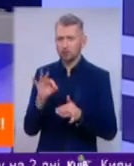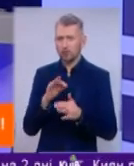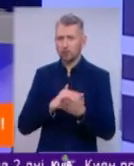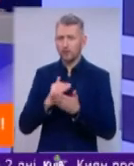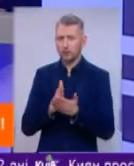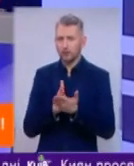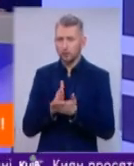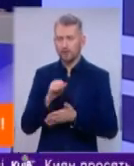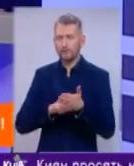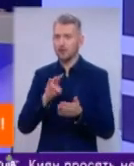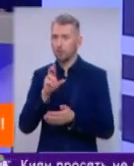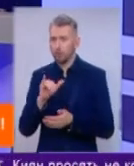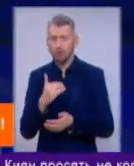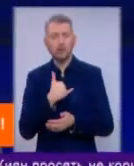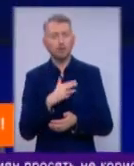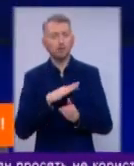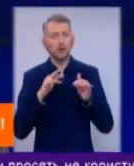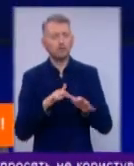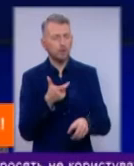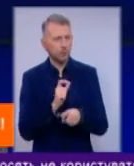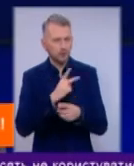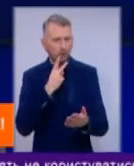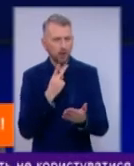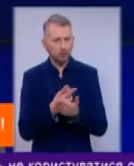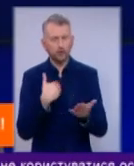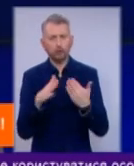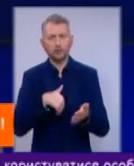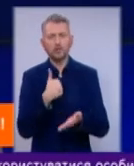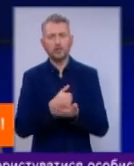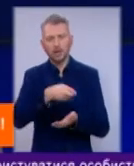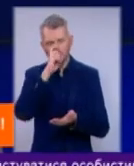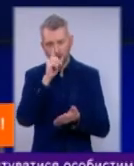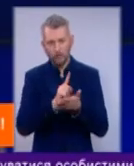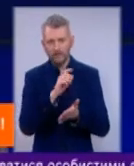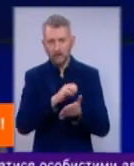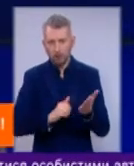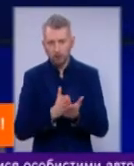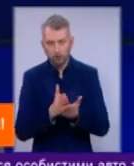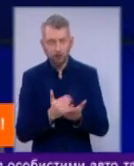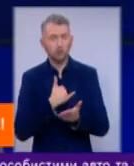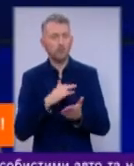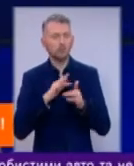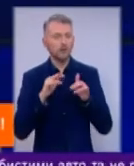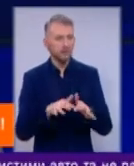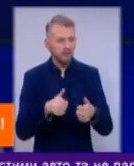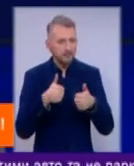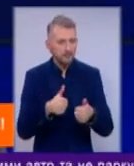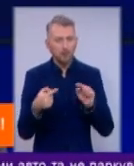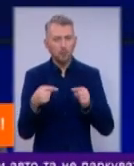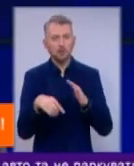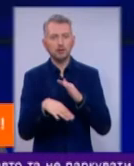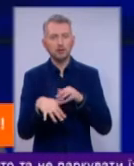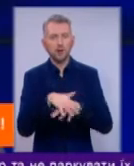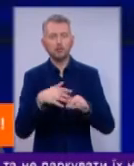НАБУ. У нас була справа дуже показова стосовно очільника Державної фіскальної служби. У нас була справа доволі показова проти народного